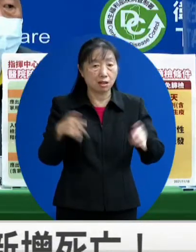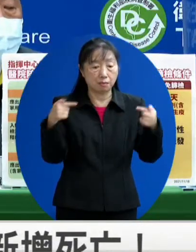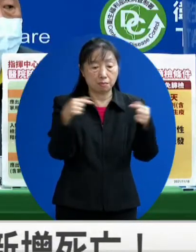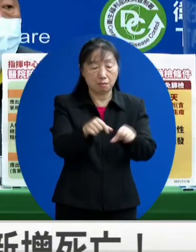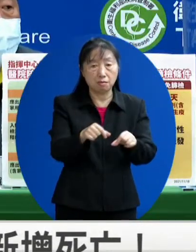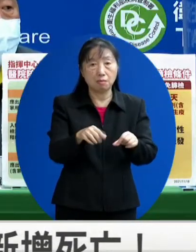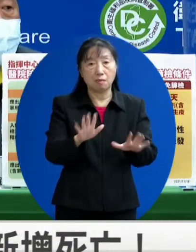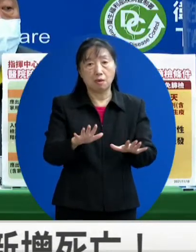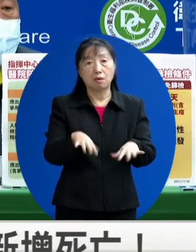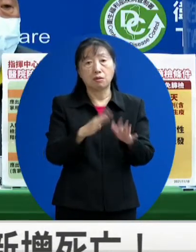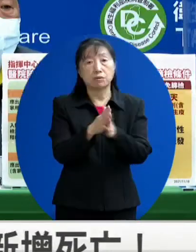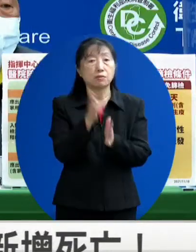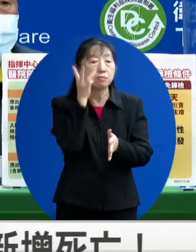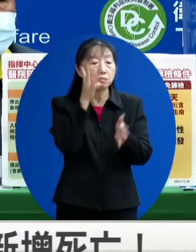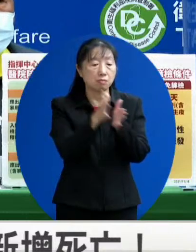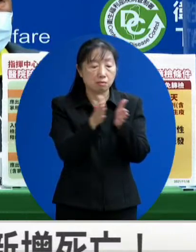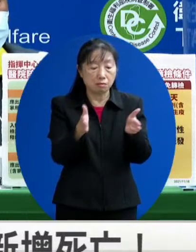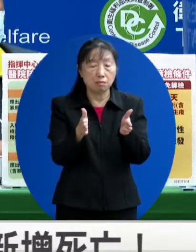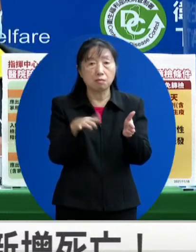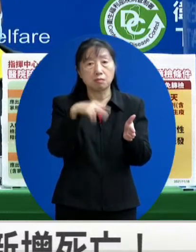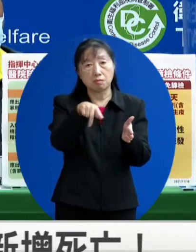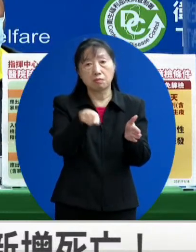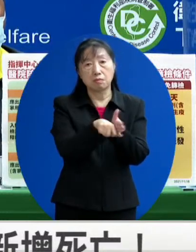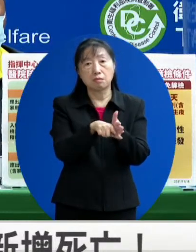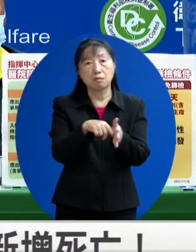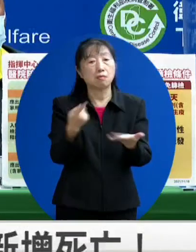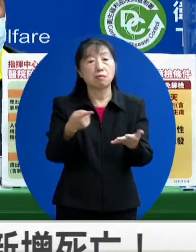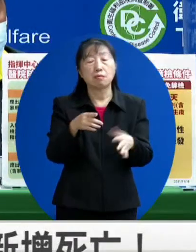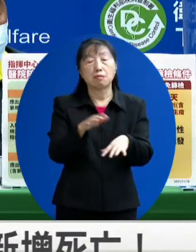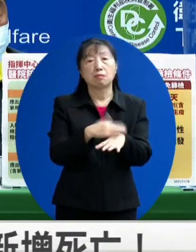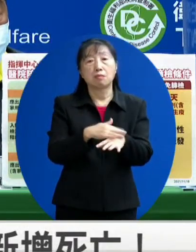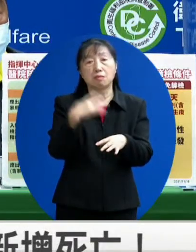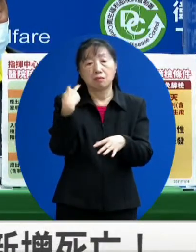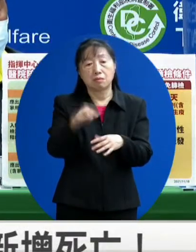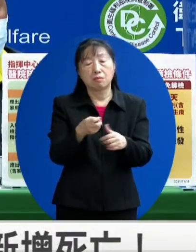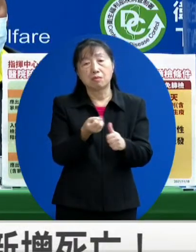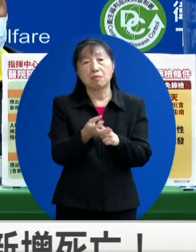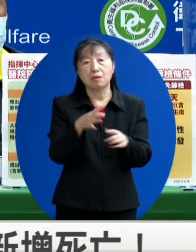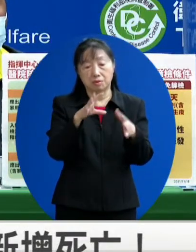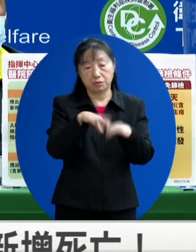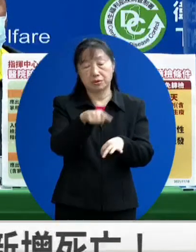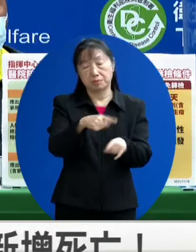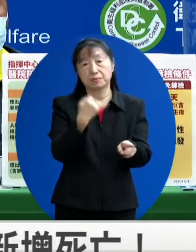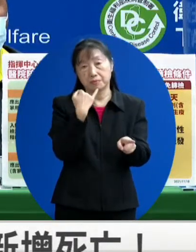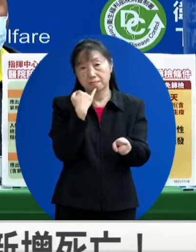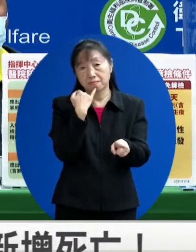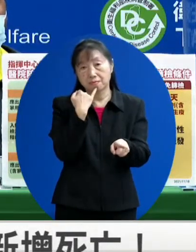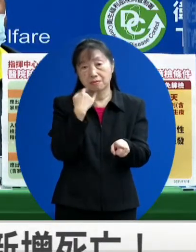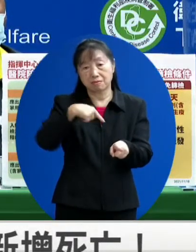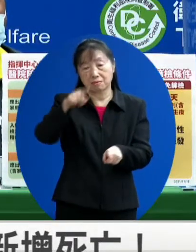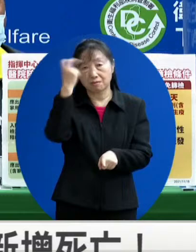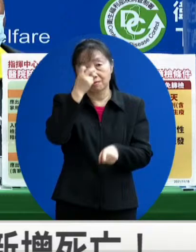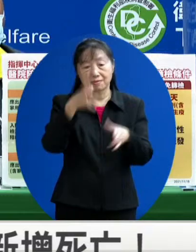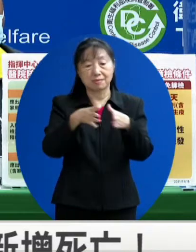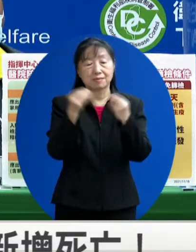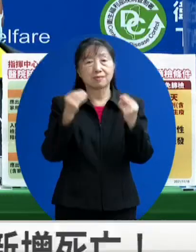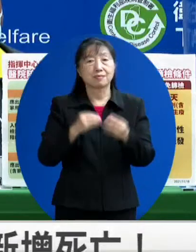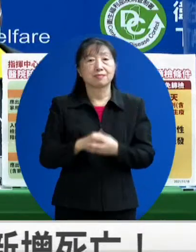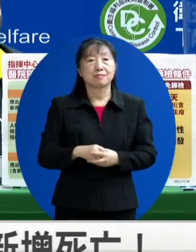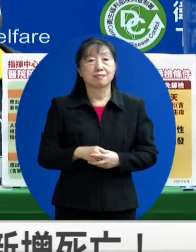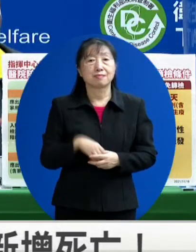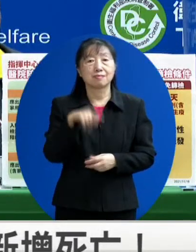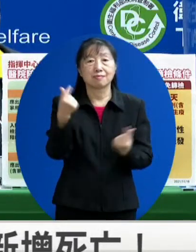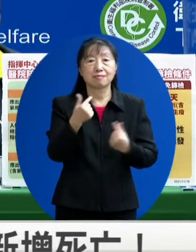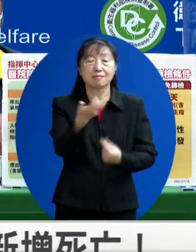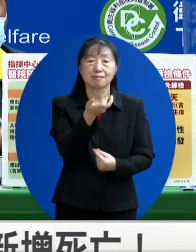抗体，这段时间也不容易再染疫，所以这些都是可以免这几个打